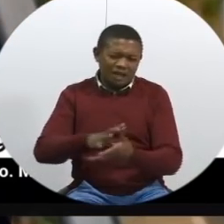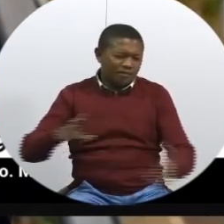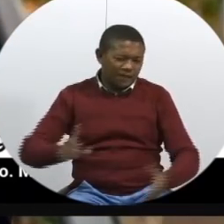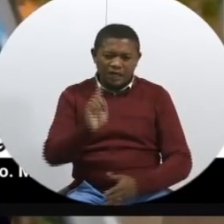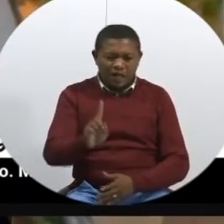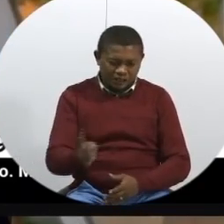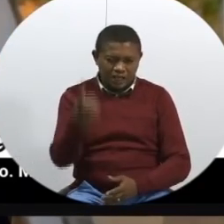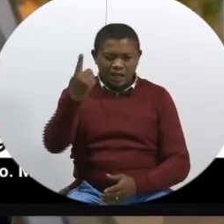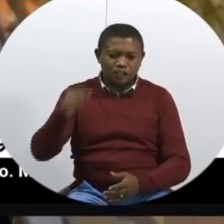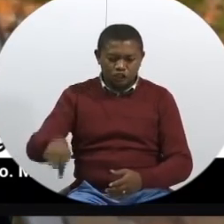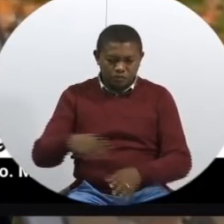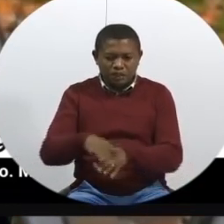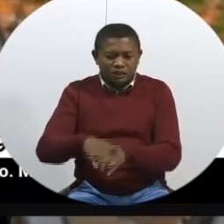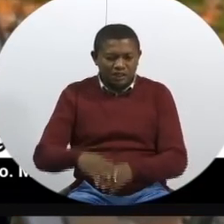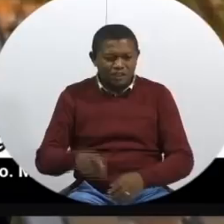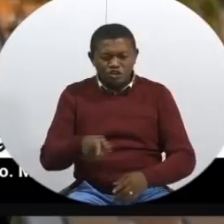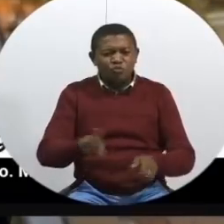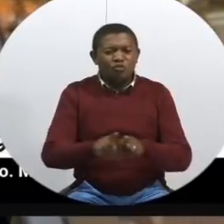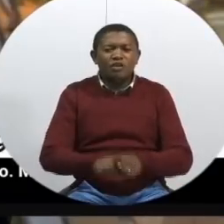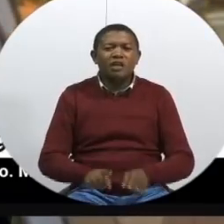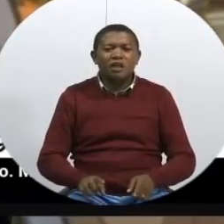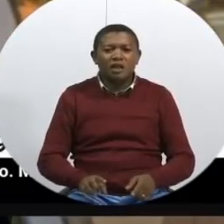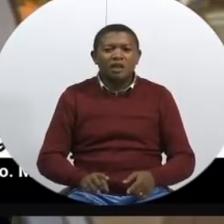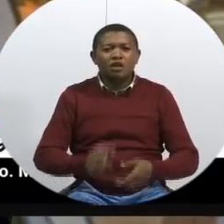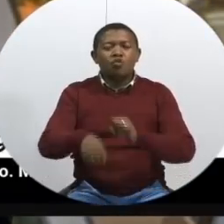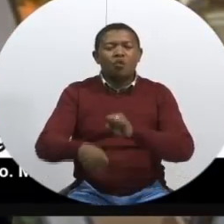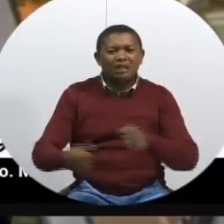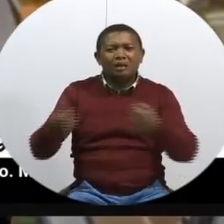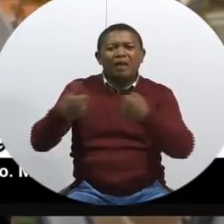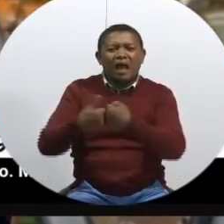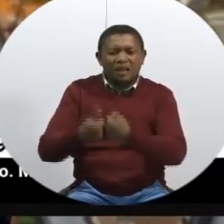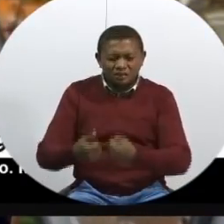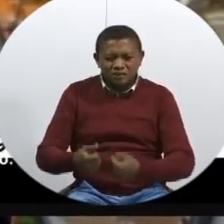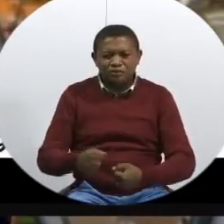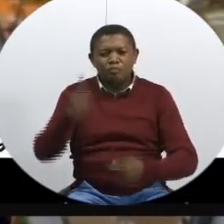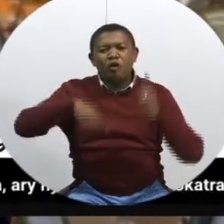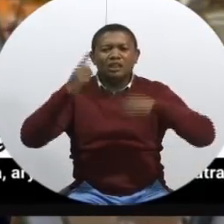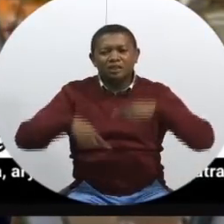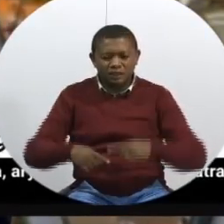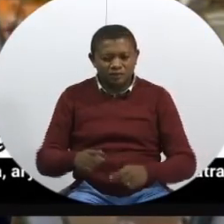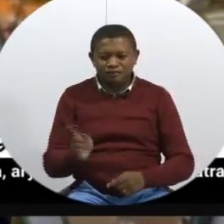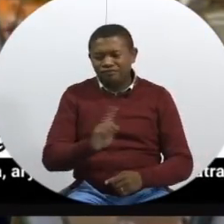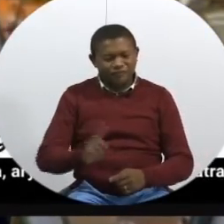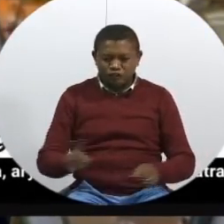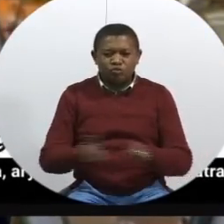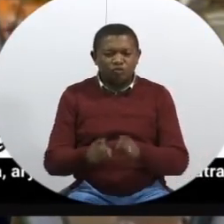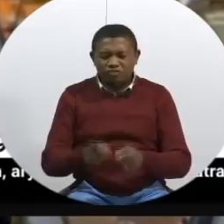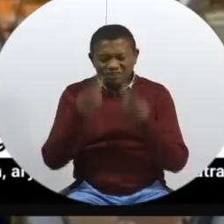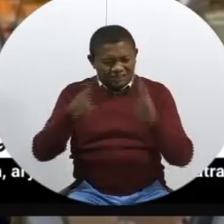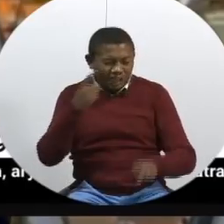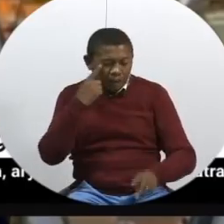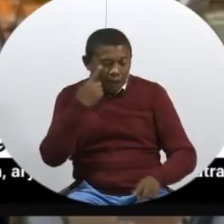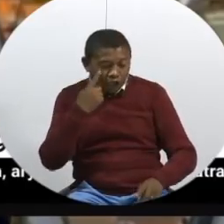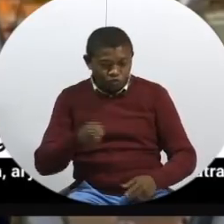namako tsy fahavalo politika tsy fahavalo manafika fa fahavalo tsy hitamaso ary fahavalo ny